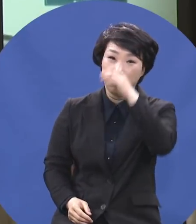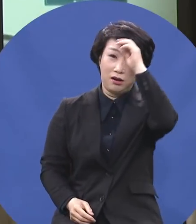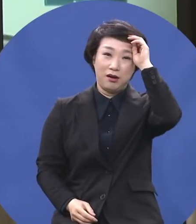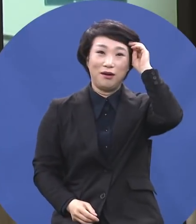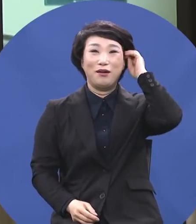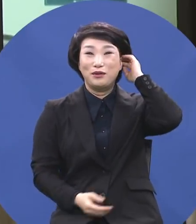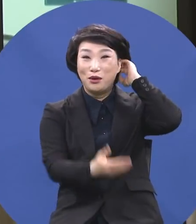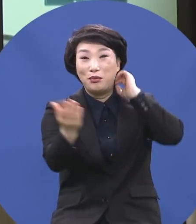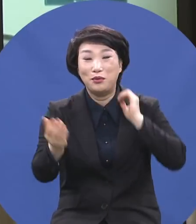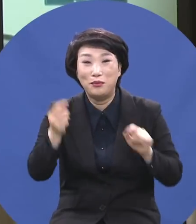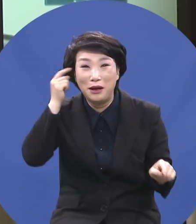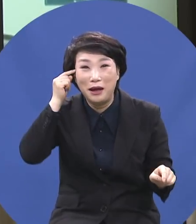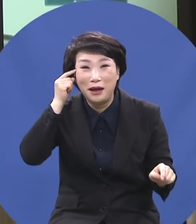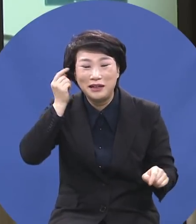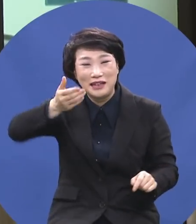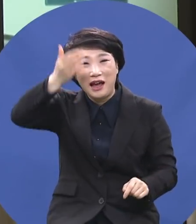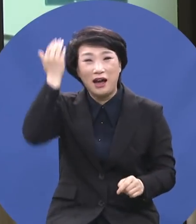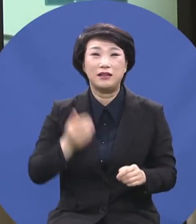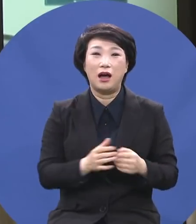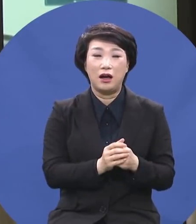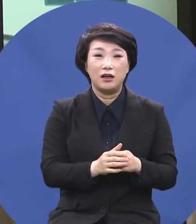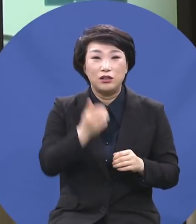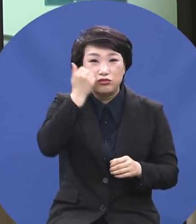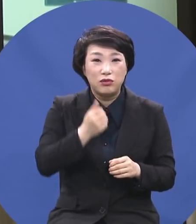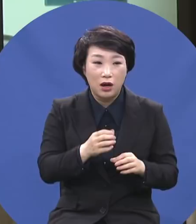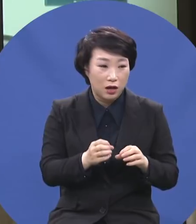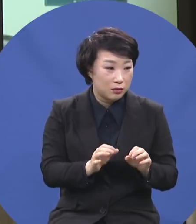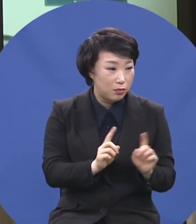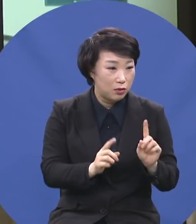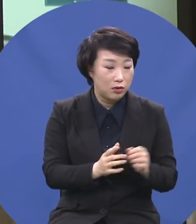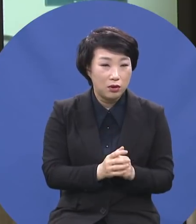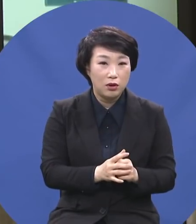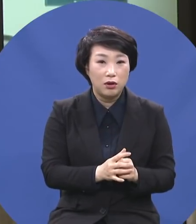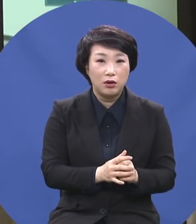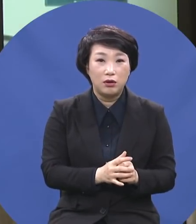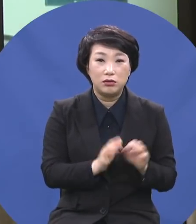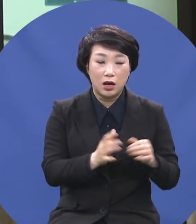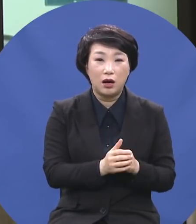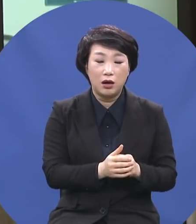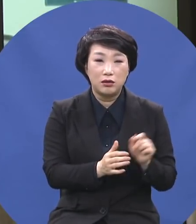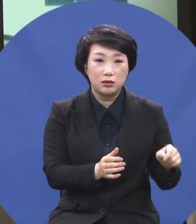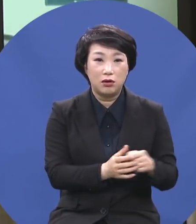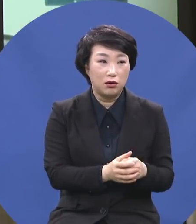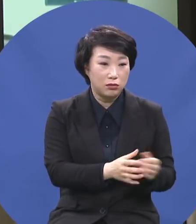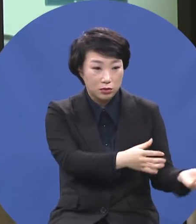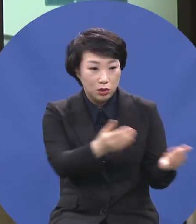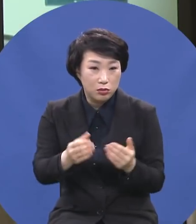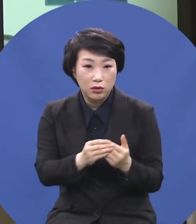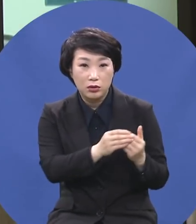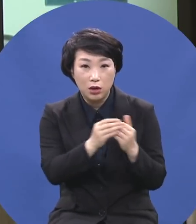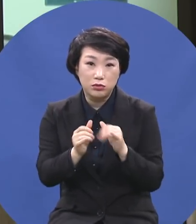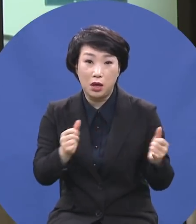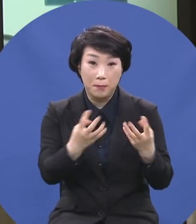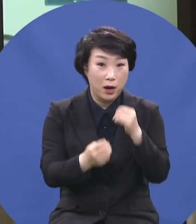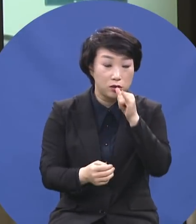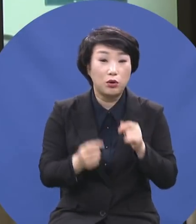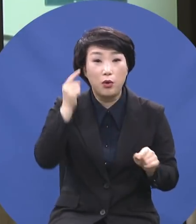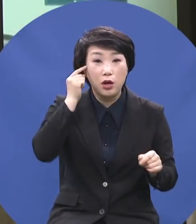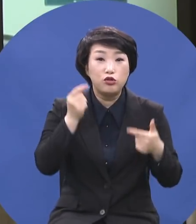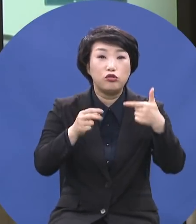그때는 주워오는 사람이 있어. 6.25 전쟁 끝내고 얼마나 고아가 많아서 주워오는 사람도 있고